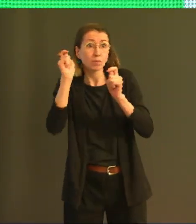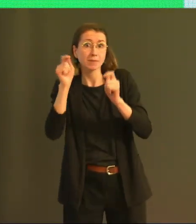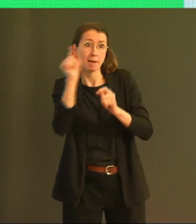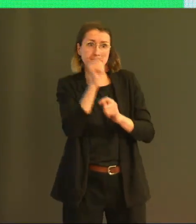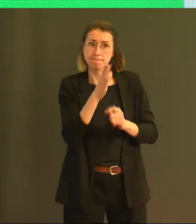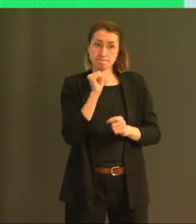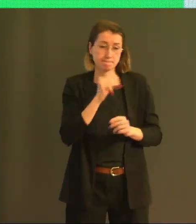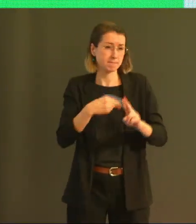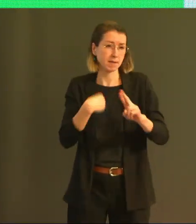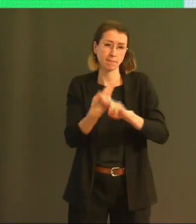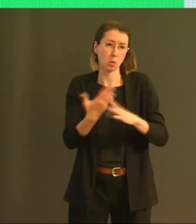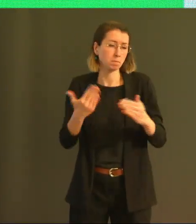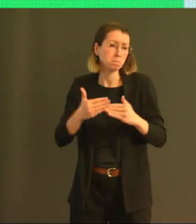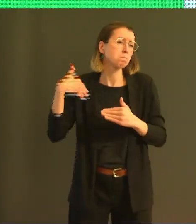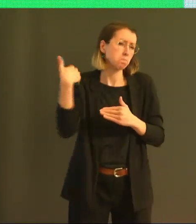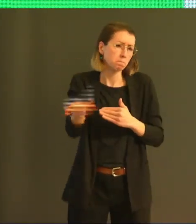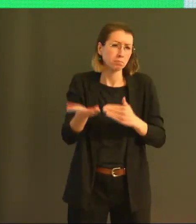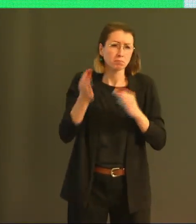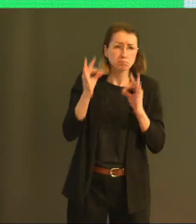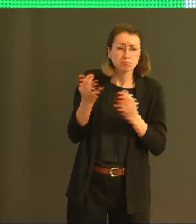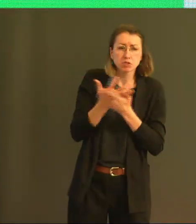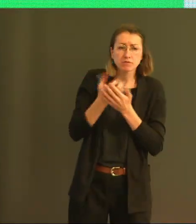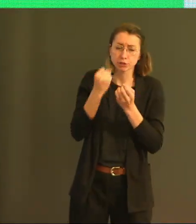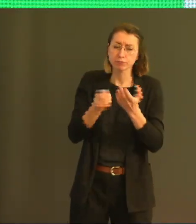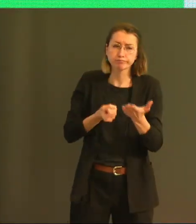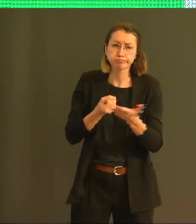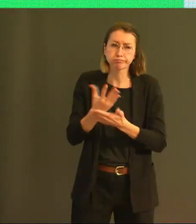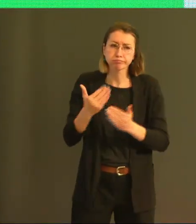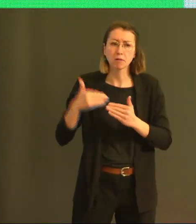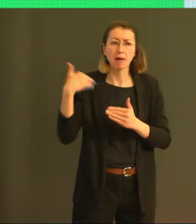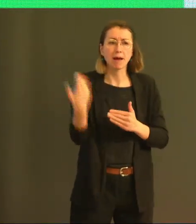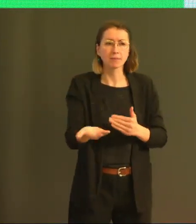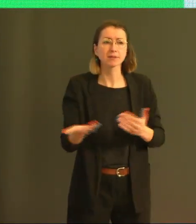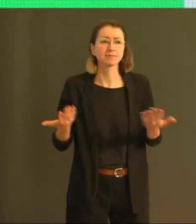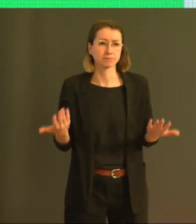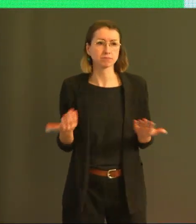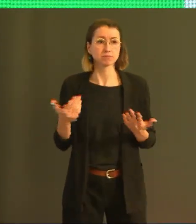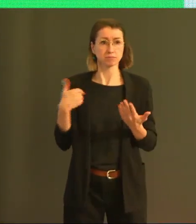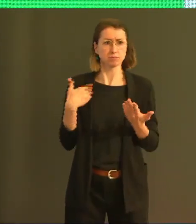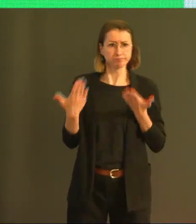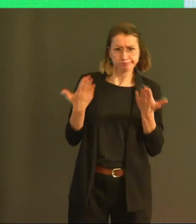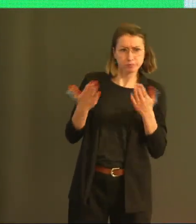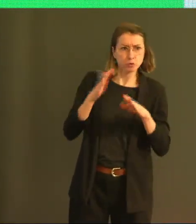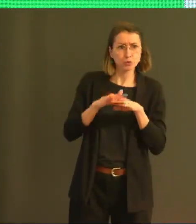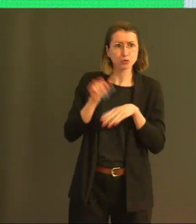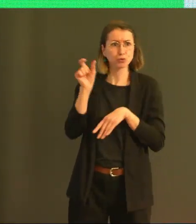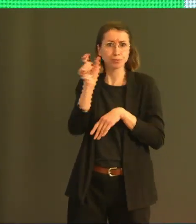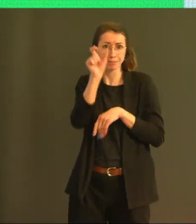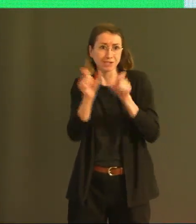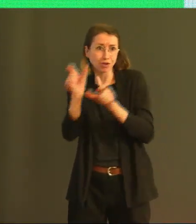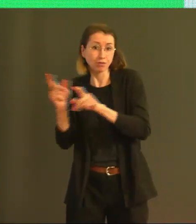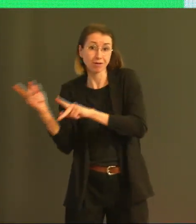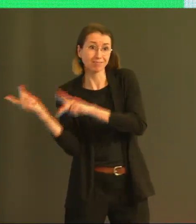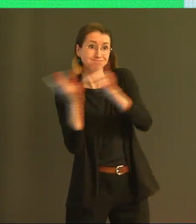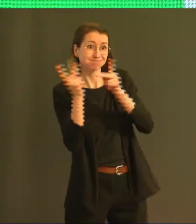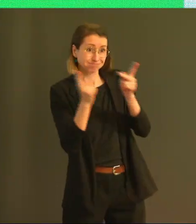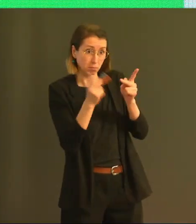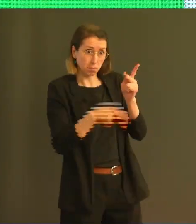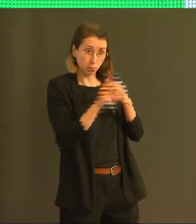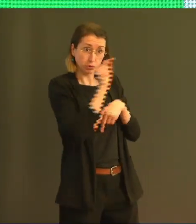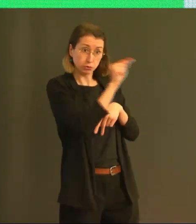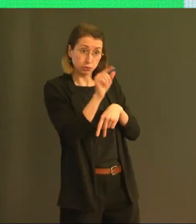quant à la mortalité différentes il faut je pense envisage effectivement deux situations une première situation qui les